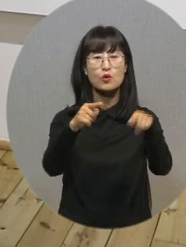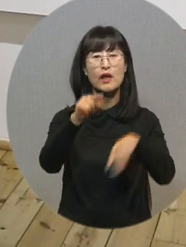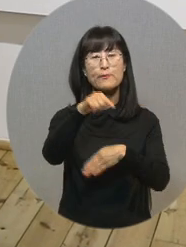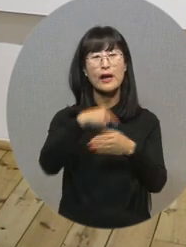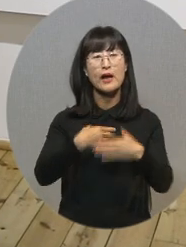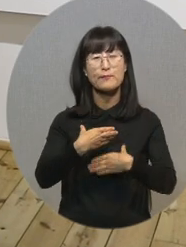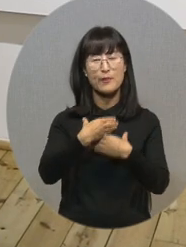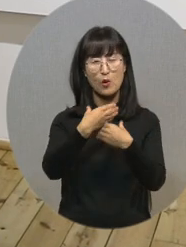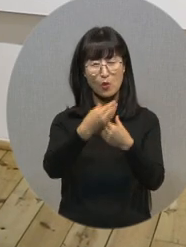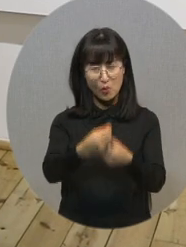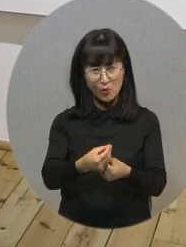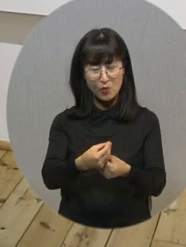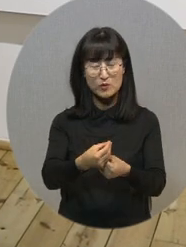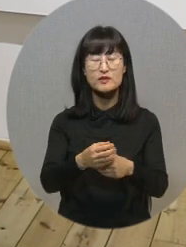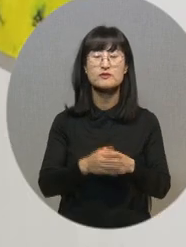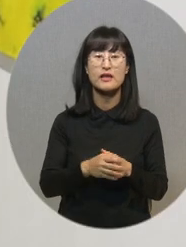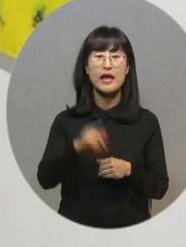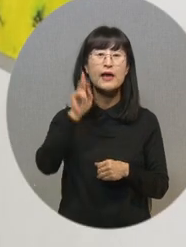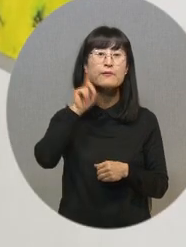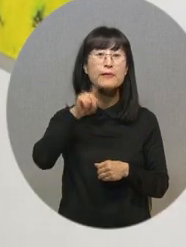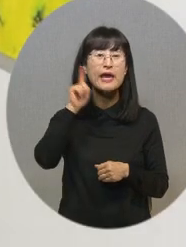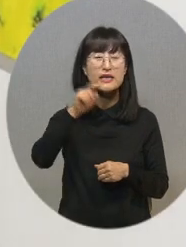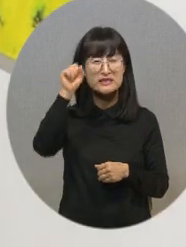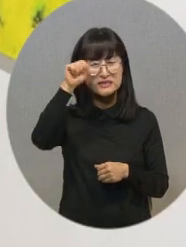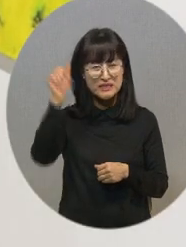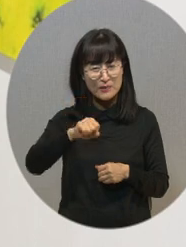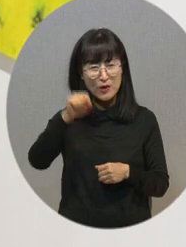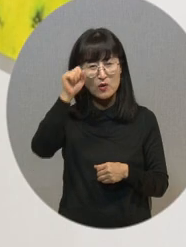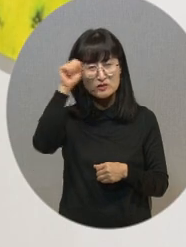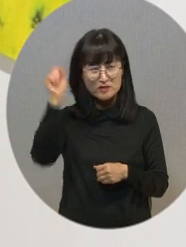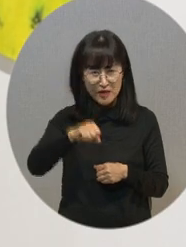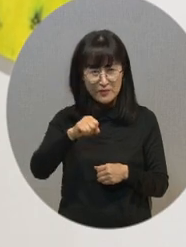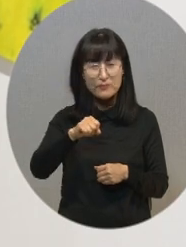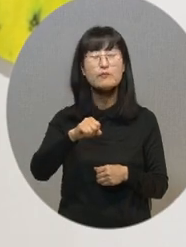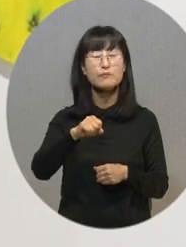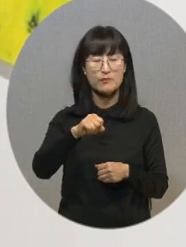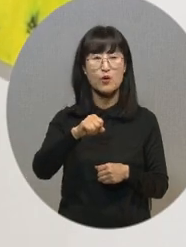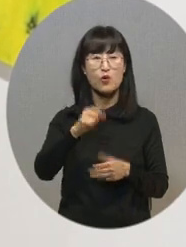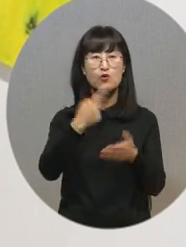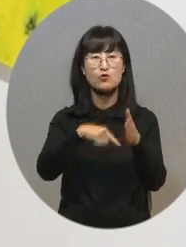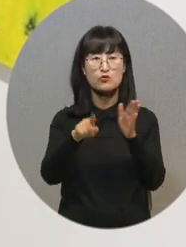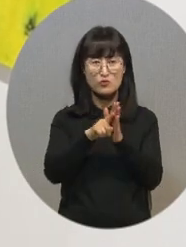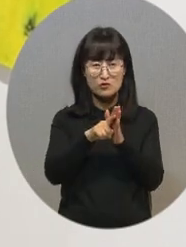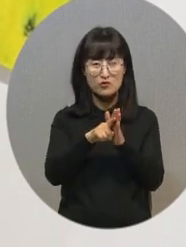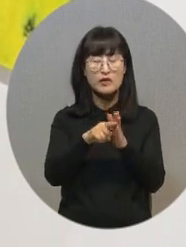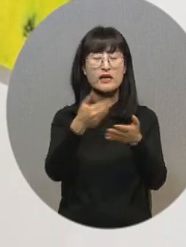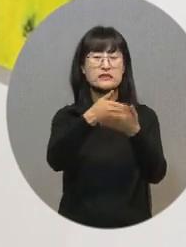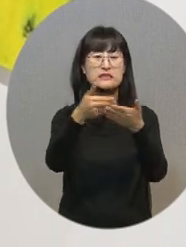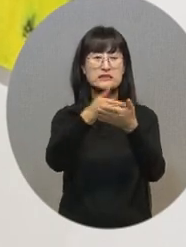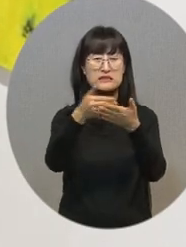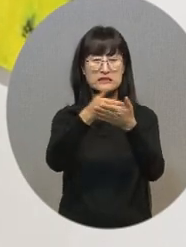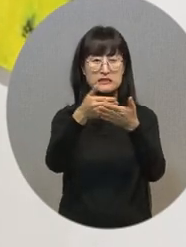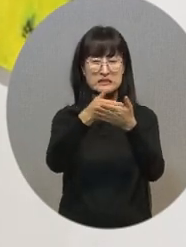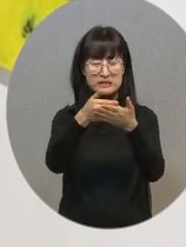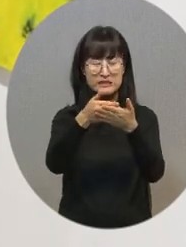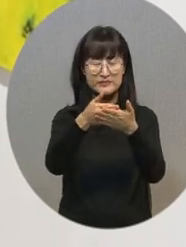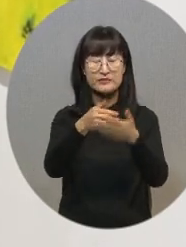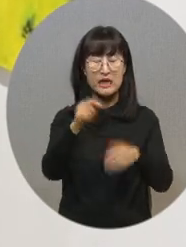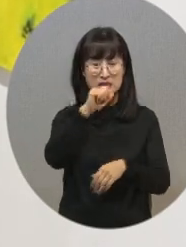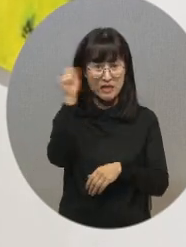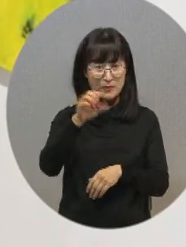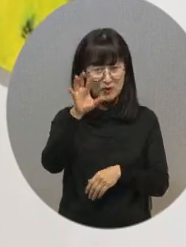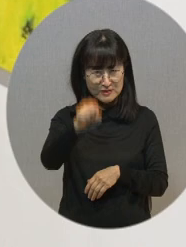그녀는 매일 새벽 그 순간을 놓치지 않기 위해 작업에 몰두하며 색과